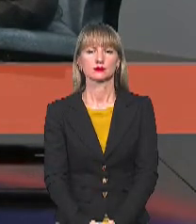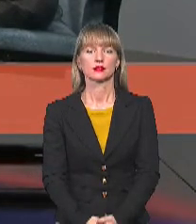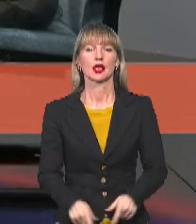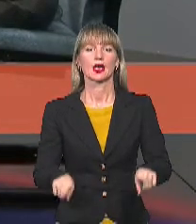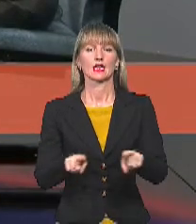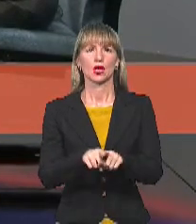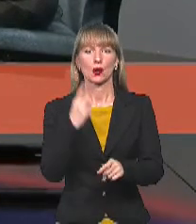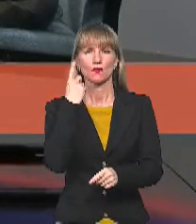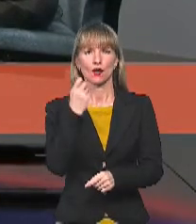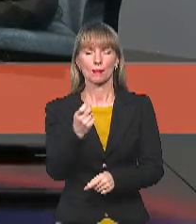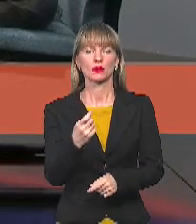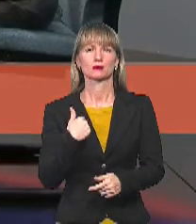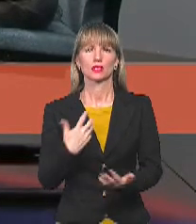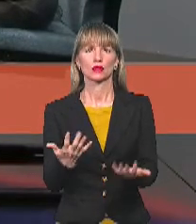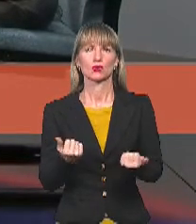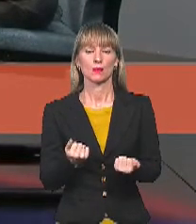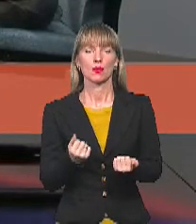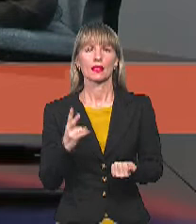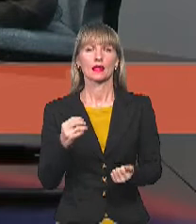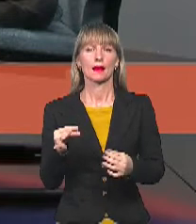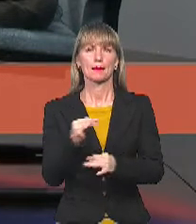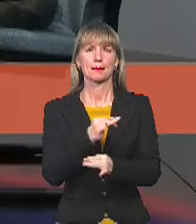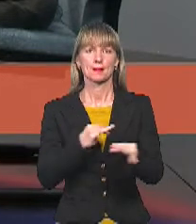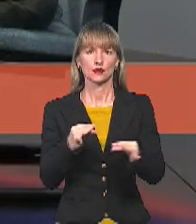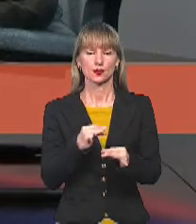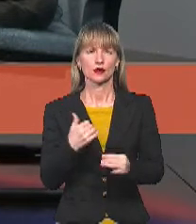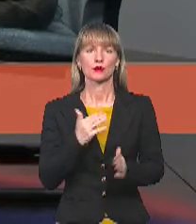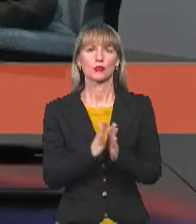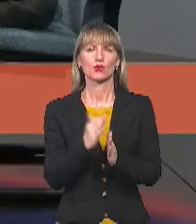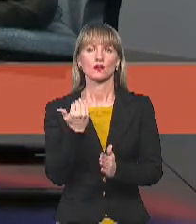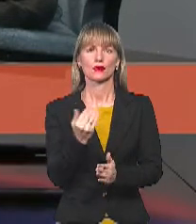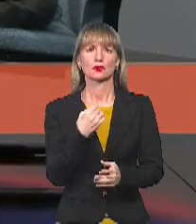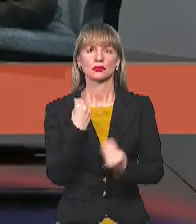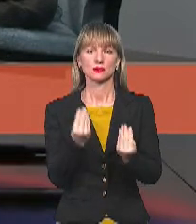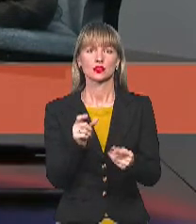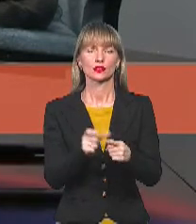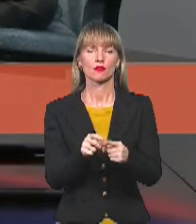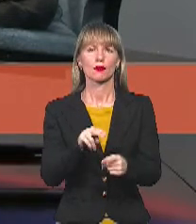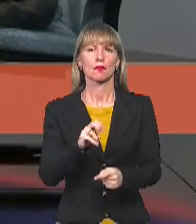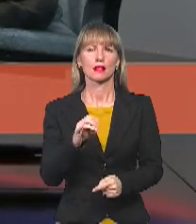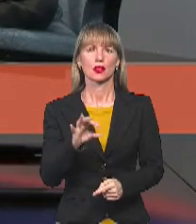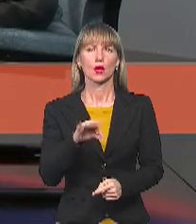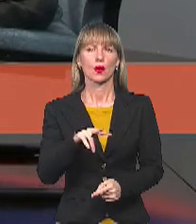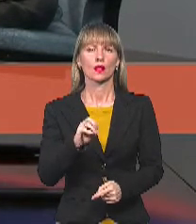Отаку інформацію ми отримали на прес-конференції. І я прошу вас прокоментувати, пане Олександре.